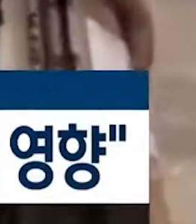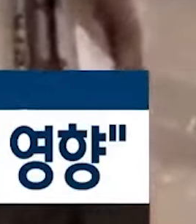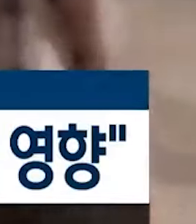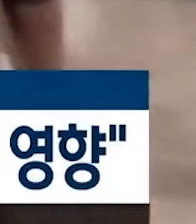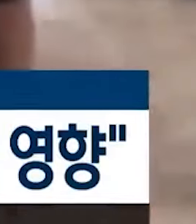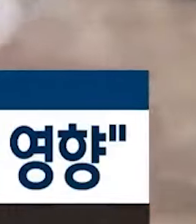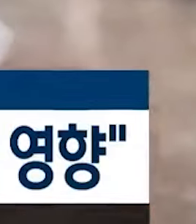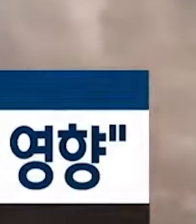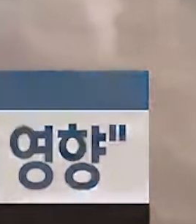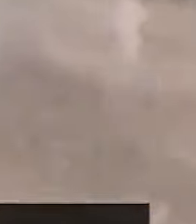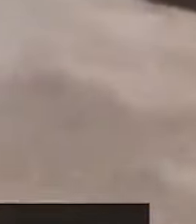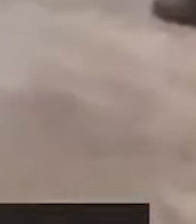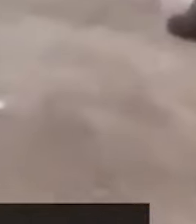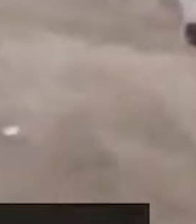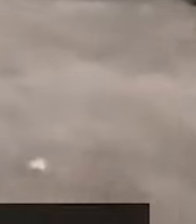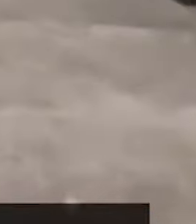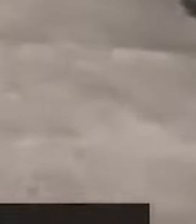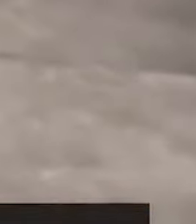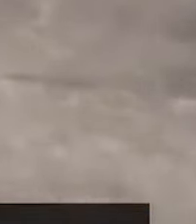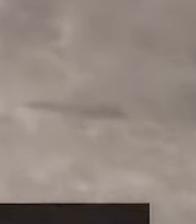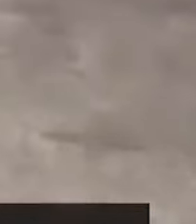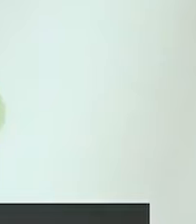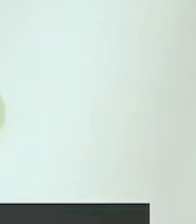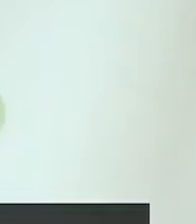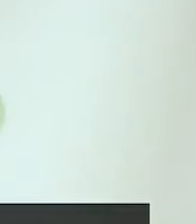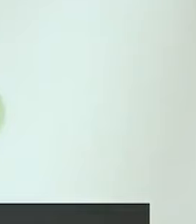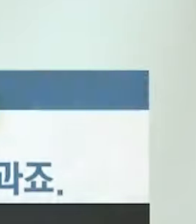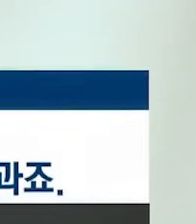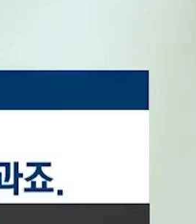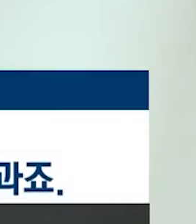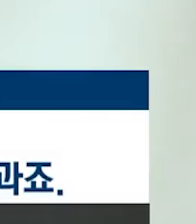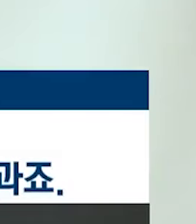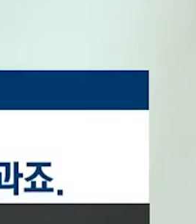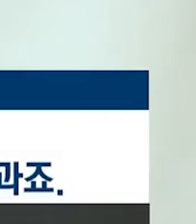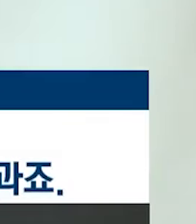해당 정보도 미일보다 먼저 확보했습니다.